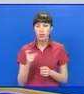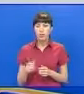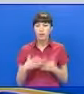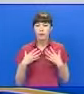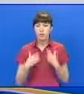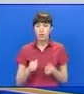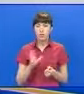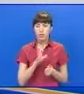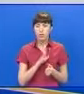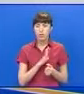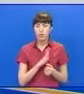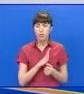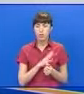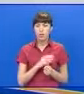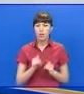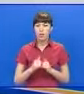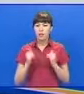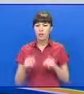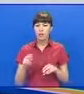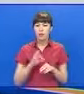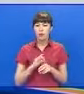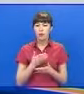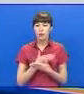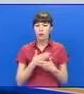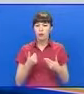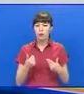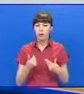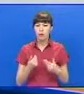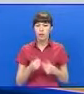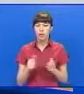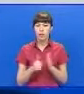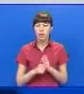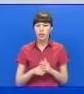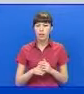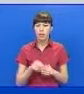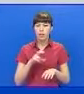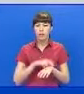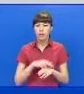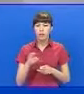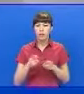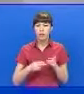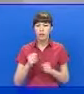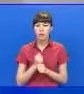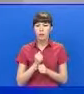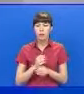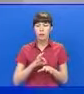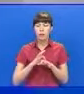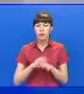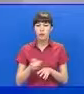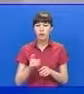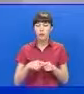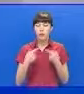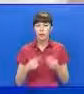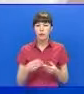кетті. Ешқандай асқынулар болған жоқ. 6 дәрігер хирургымыз жұмыс жасап жатыр. Ауданда бұдан бөлек